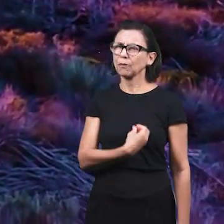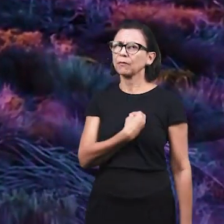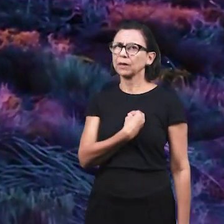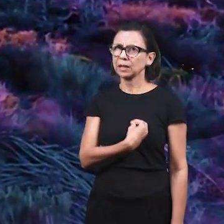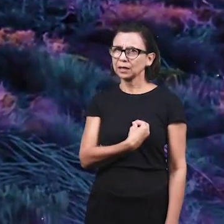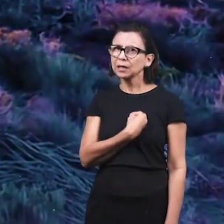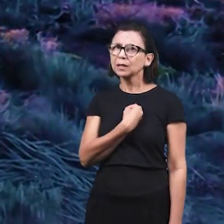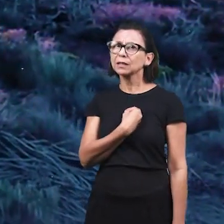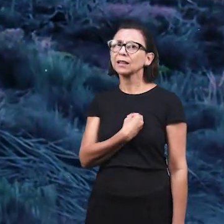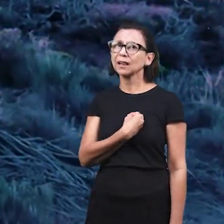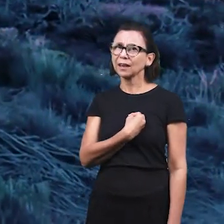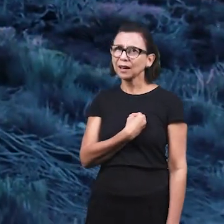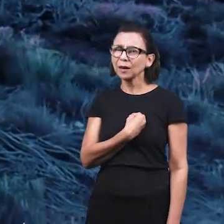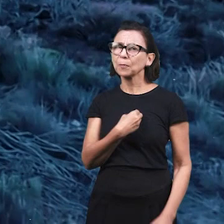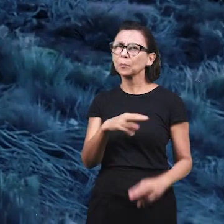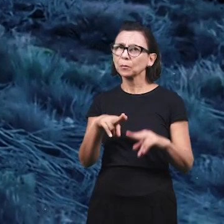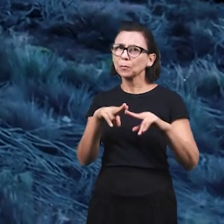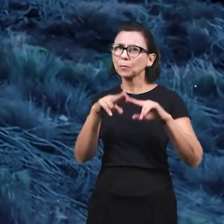для тебя,